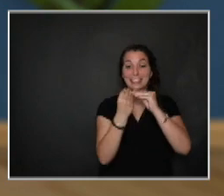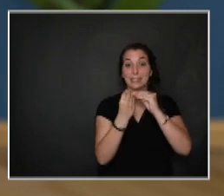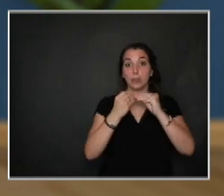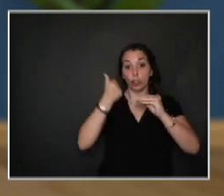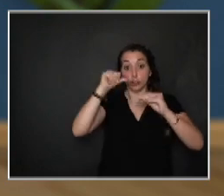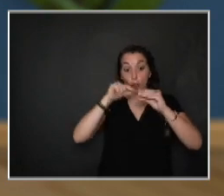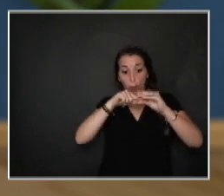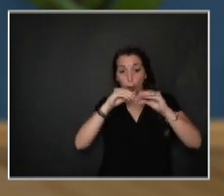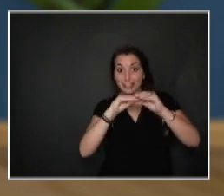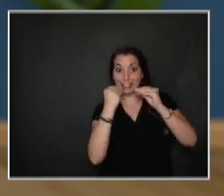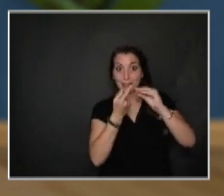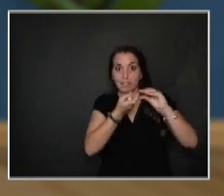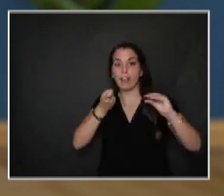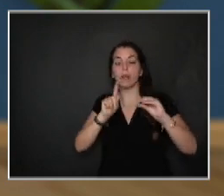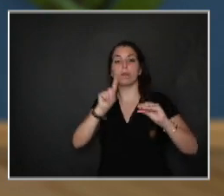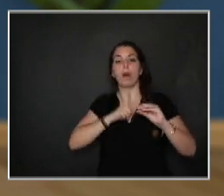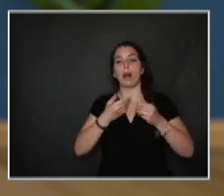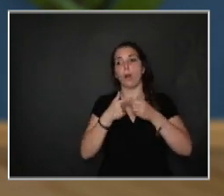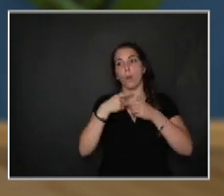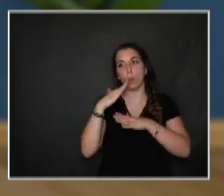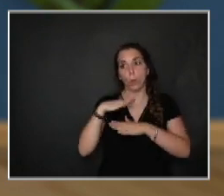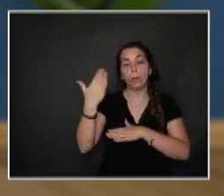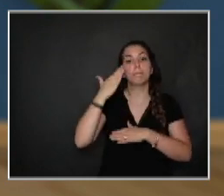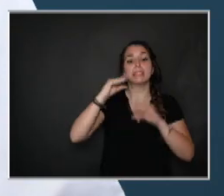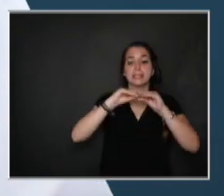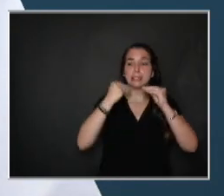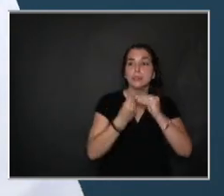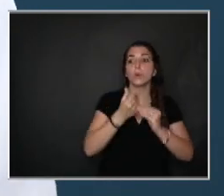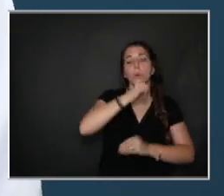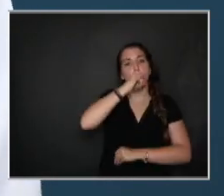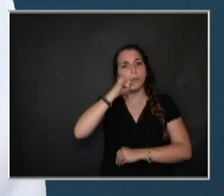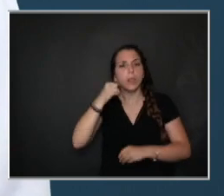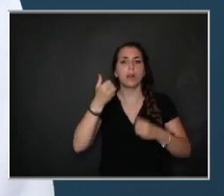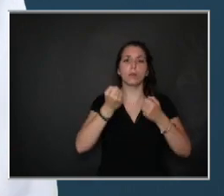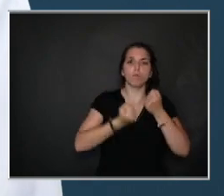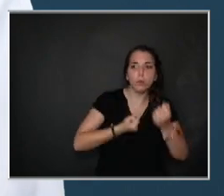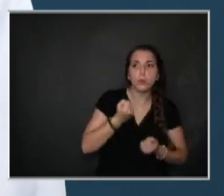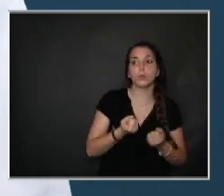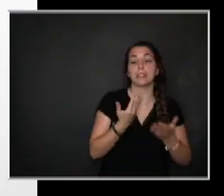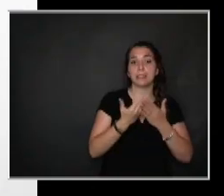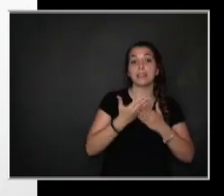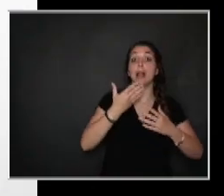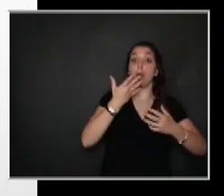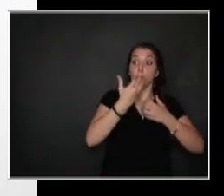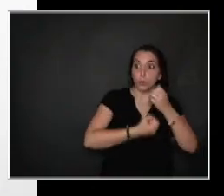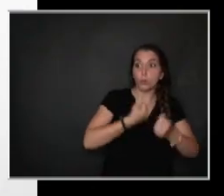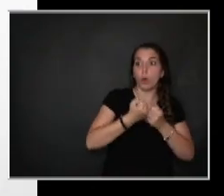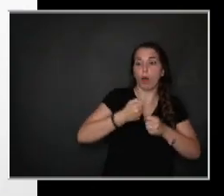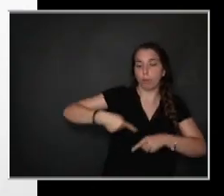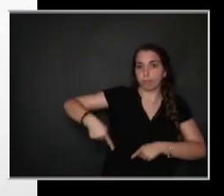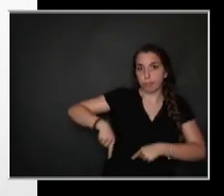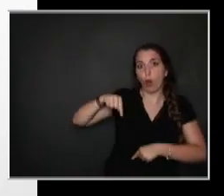toutes les lombalgies. Quand on a un disque qui est usé, qui a souffert, eh bien, la douleur, elle est en barre.